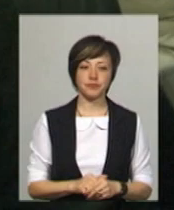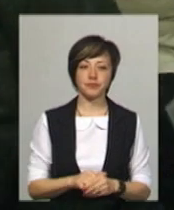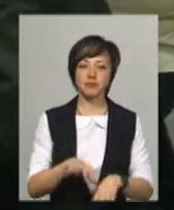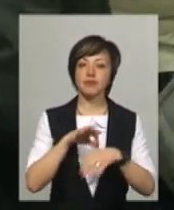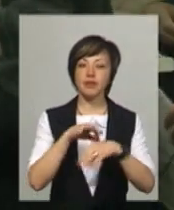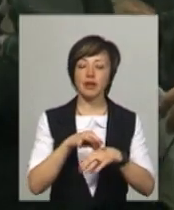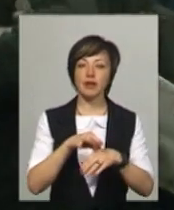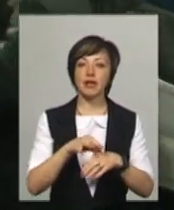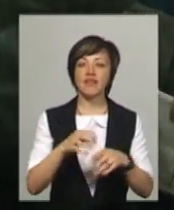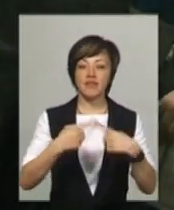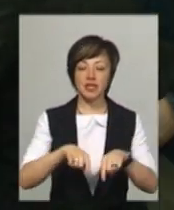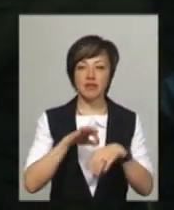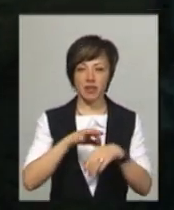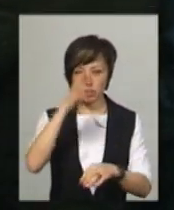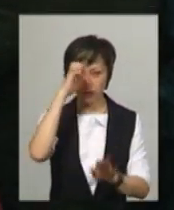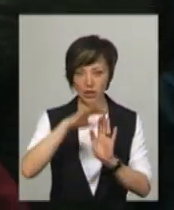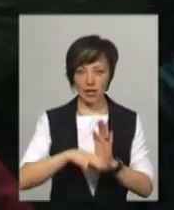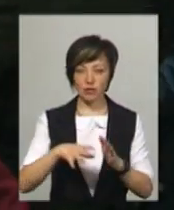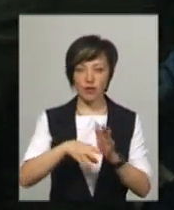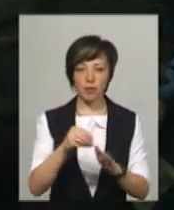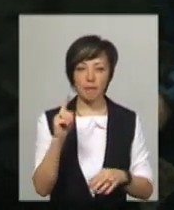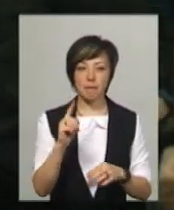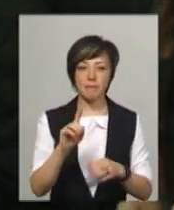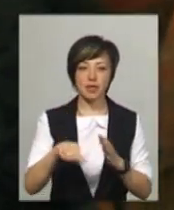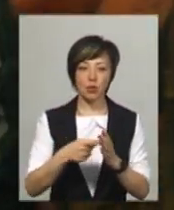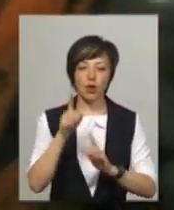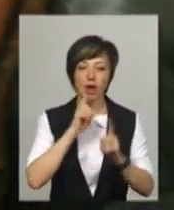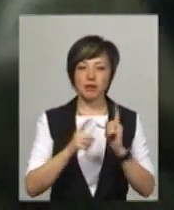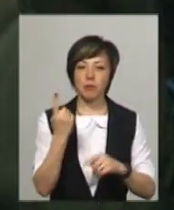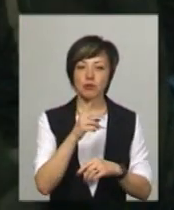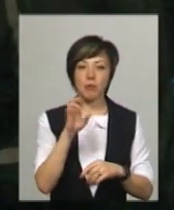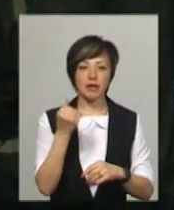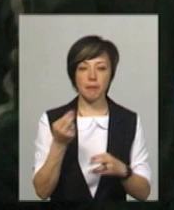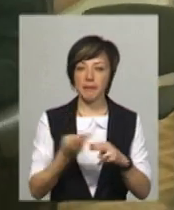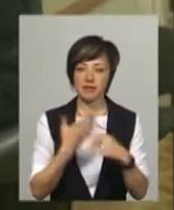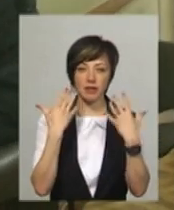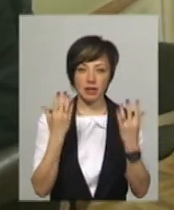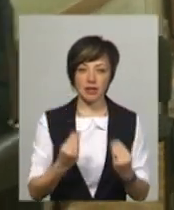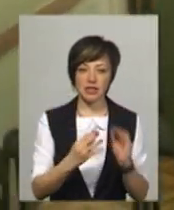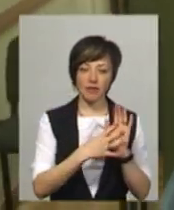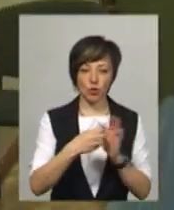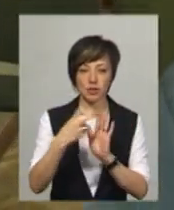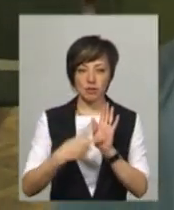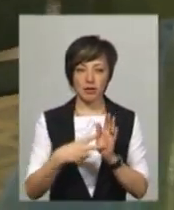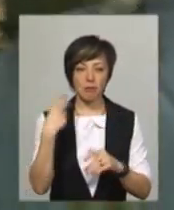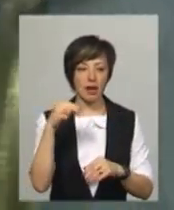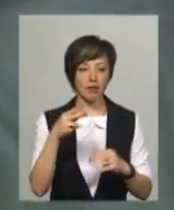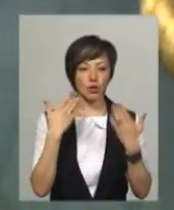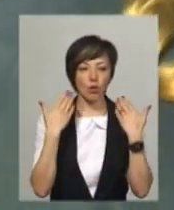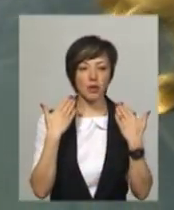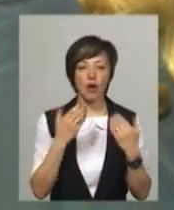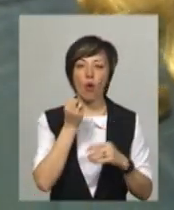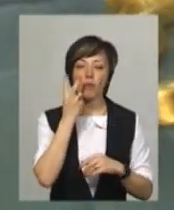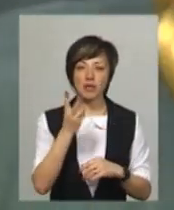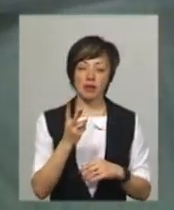ведення Державного реєстру виборців Хмельницької міської ради з 1 березня працює щоденно, без вихідних, з 9 до 17, з перервою на обід. Начальник відділу